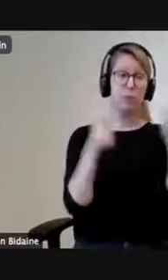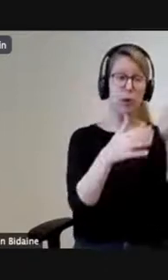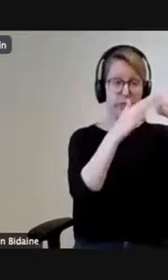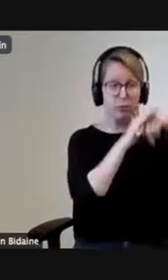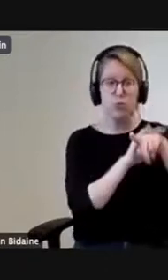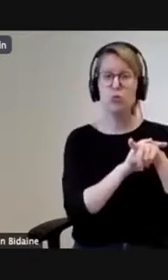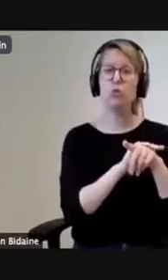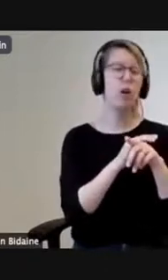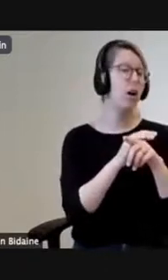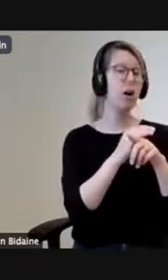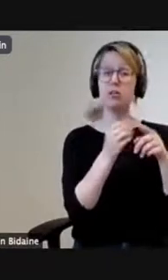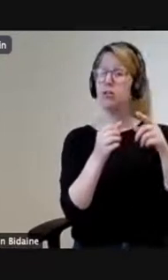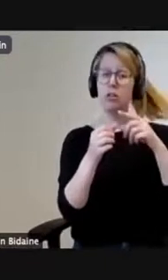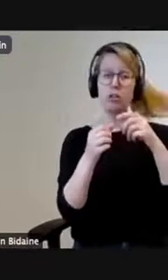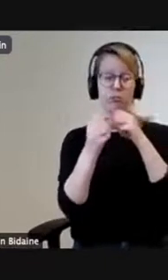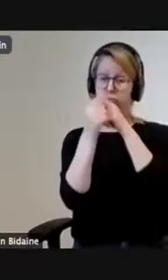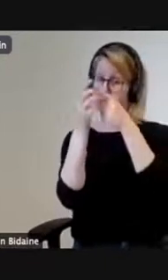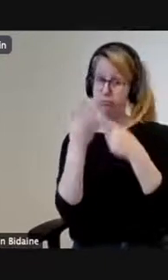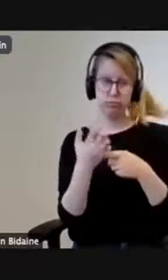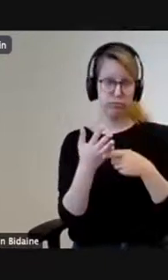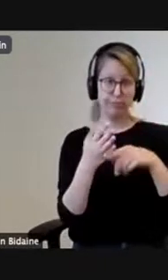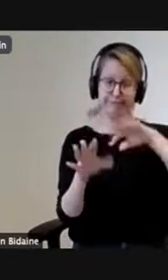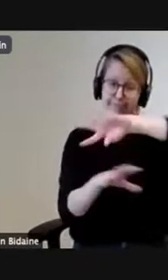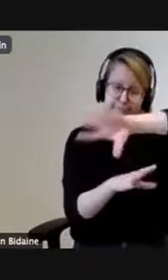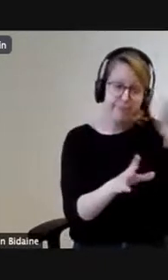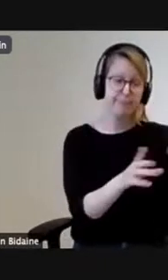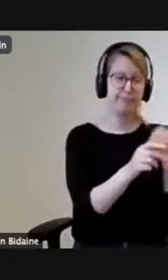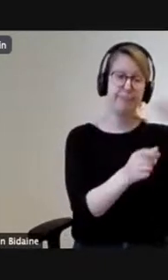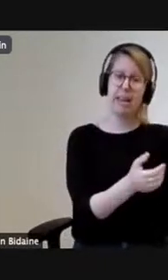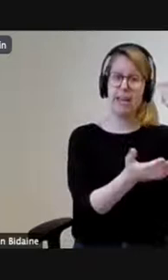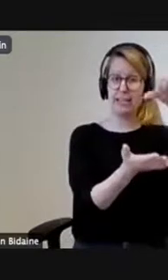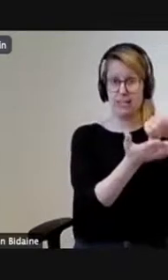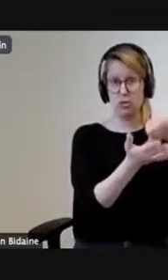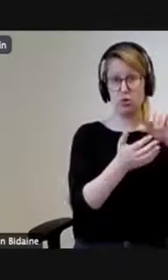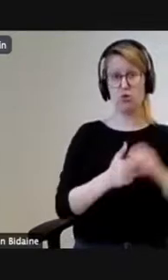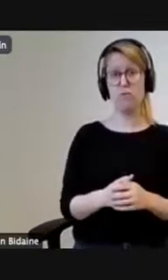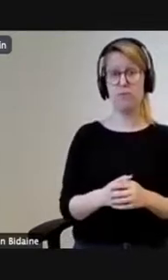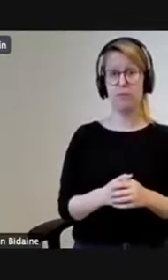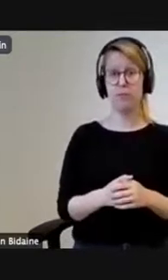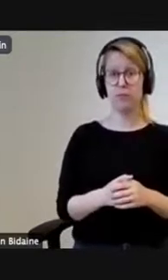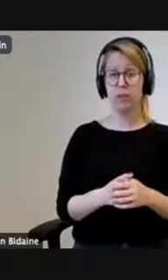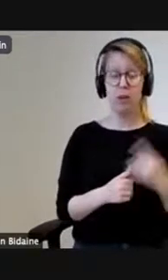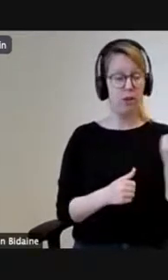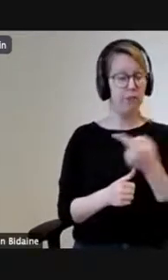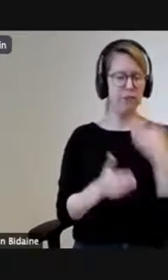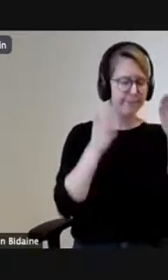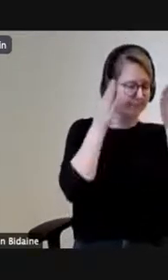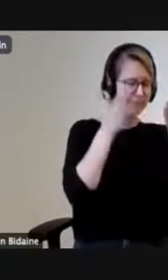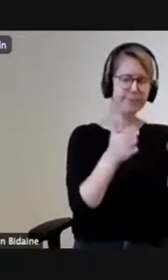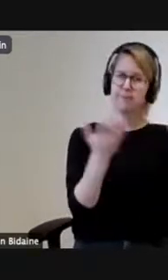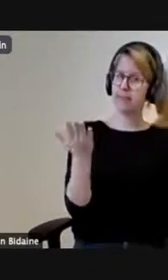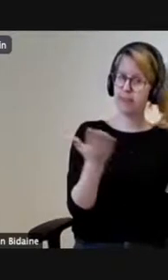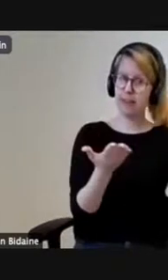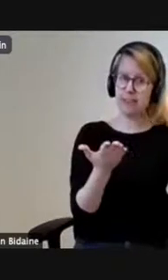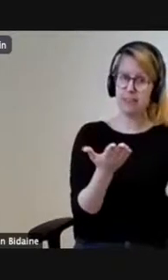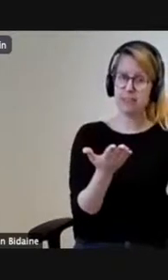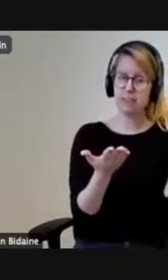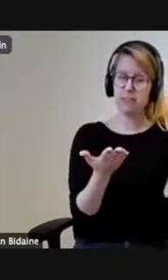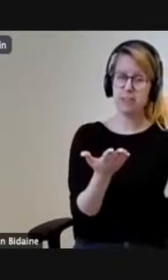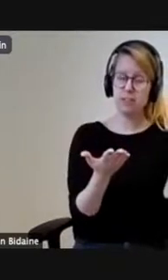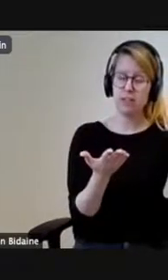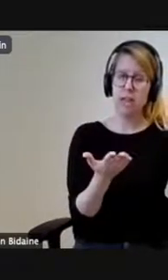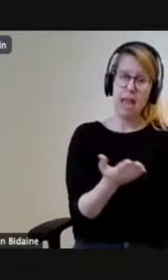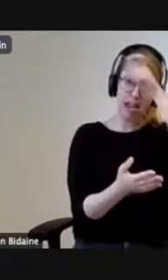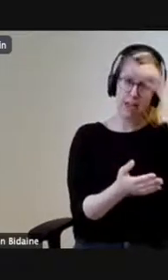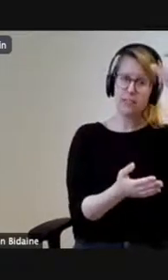qui vise vraiment à soutenir la formation des experts, que ce soit les architectes, les développeurs web, pour